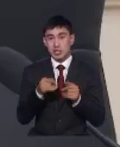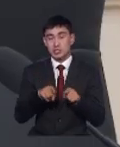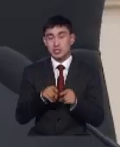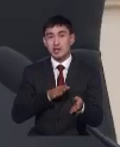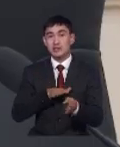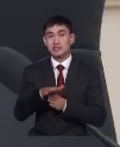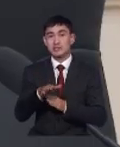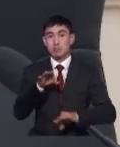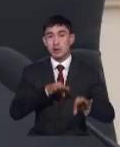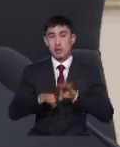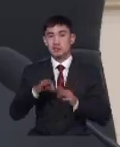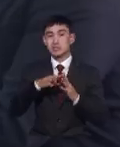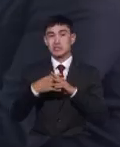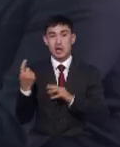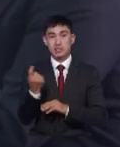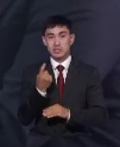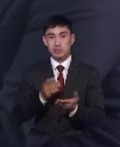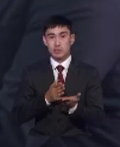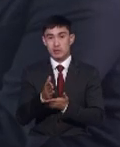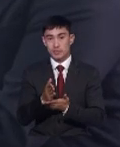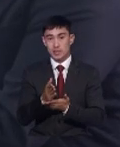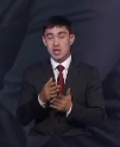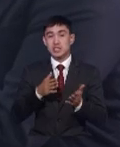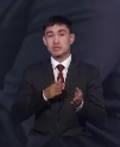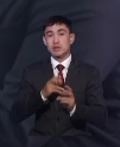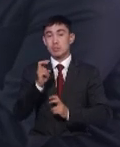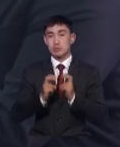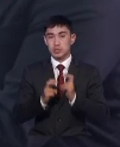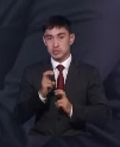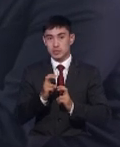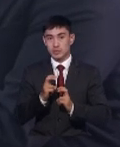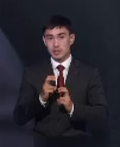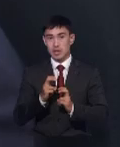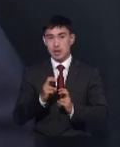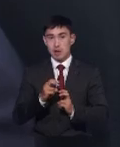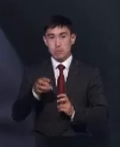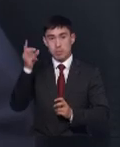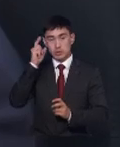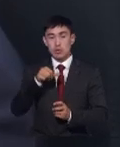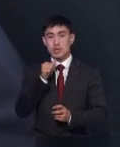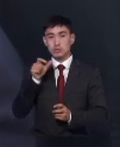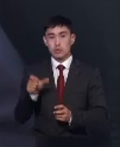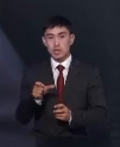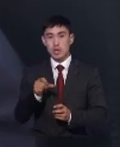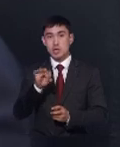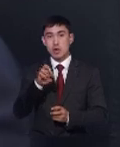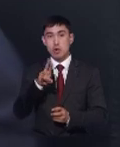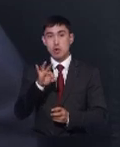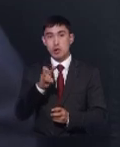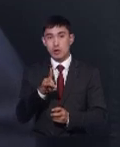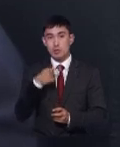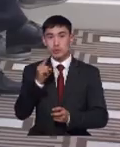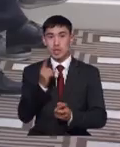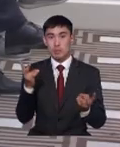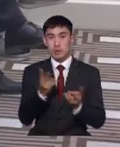о реализации проекта в сельскохозяйственной отрасли и в сфере промышленности. В свою очередь, посол Эстонии Яоп Орро